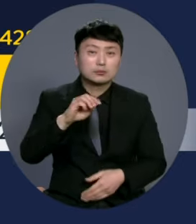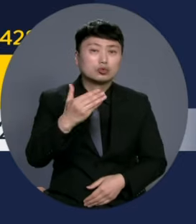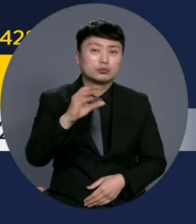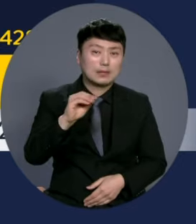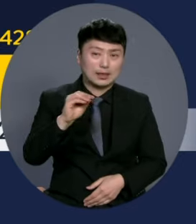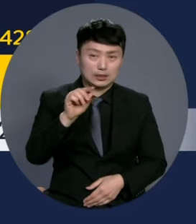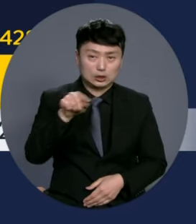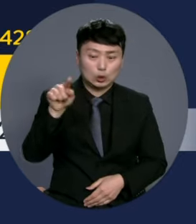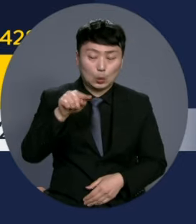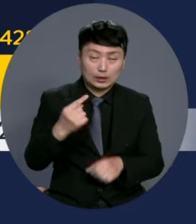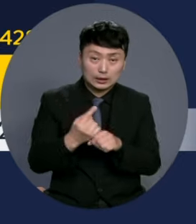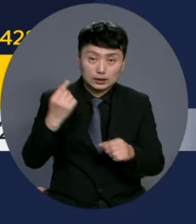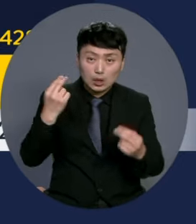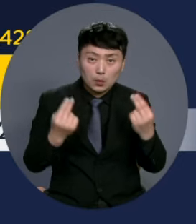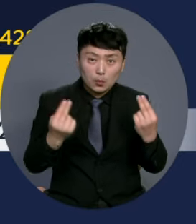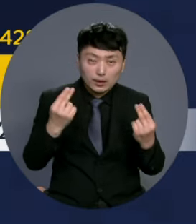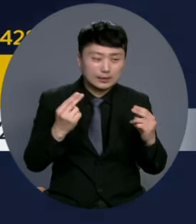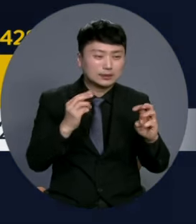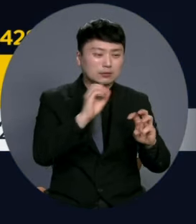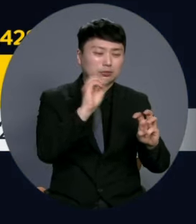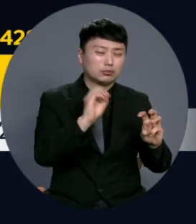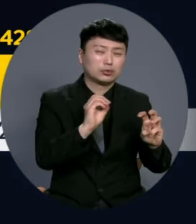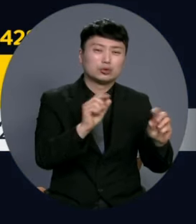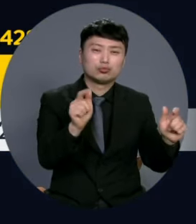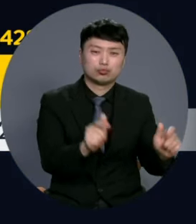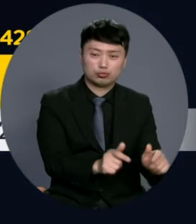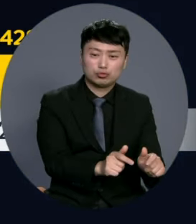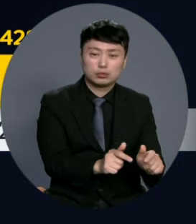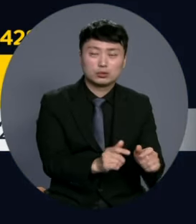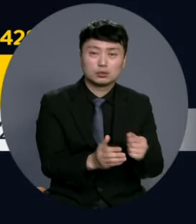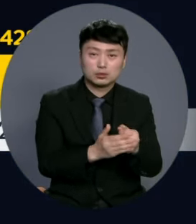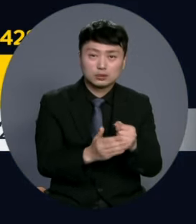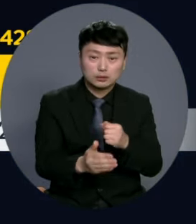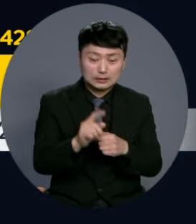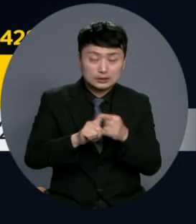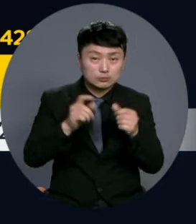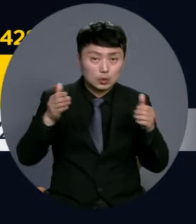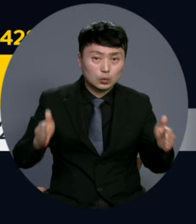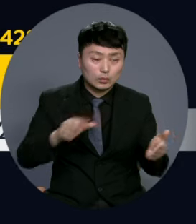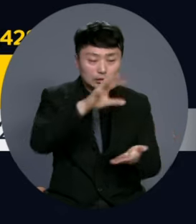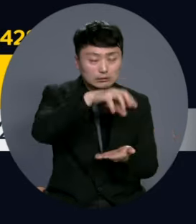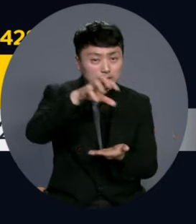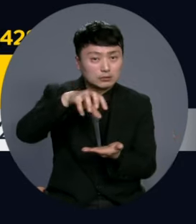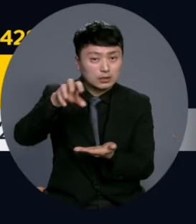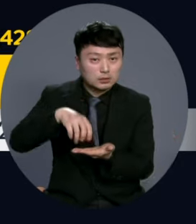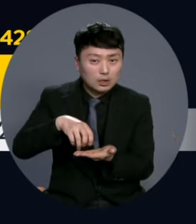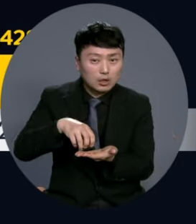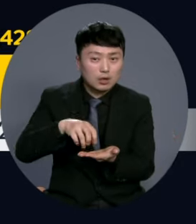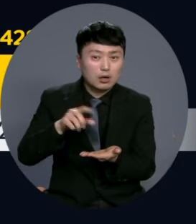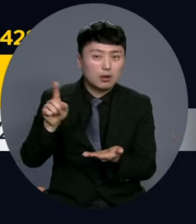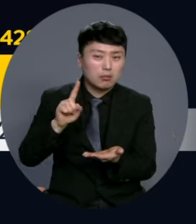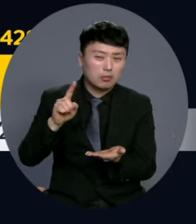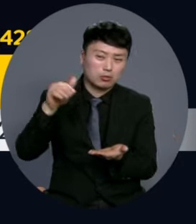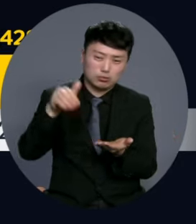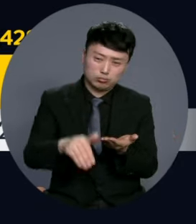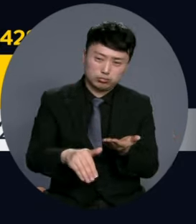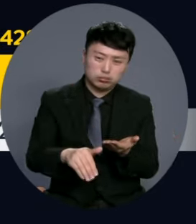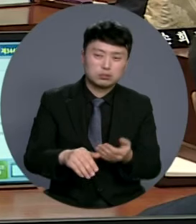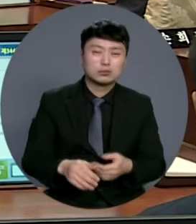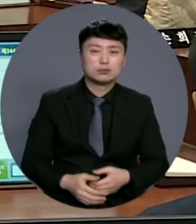톤. 지난해보다 30%나 감소했는데 최근 10년간 생산량을 봐도 역대 최저